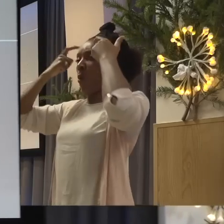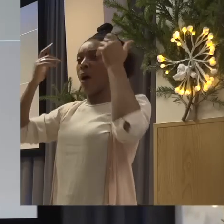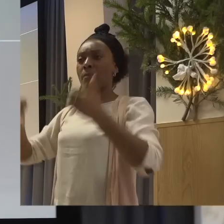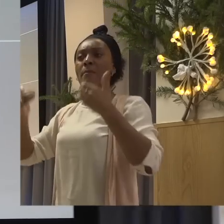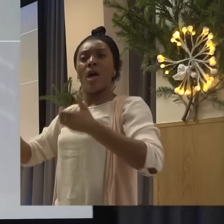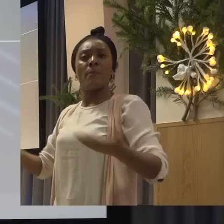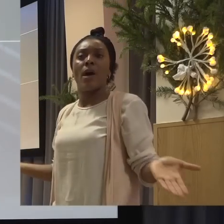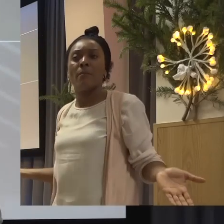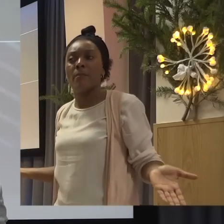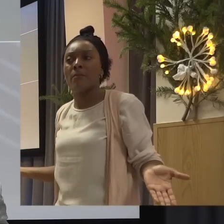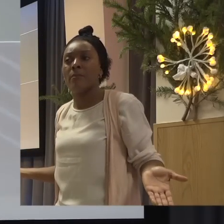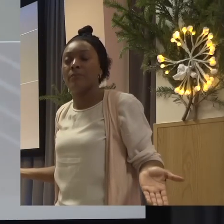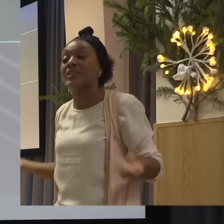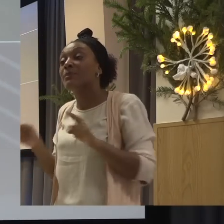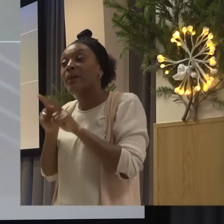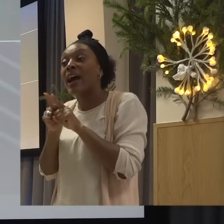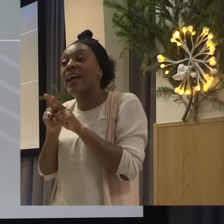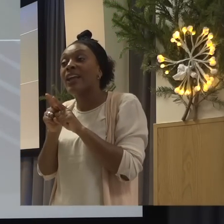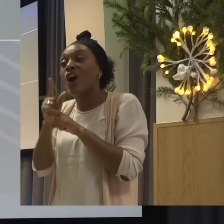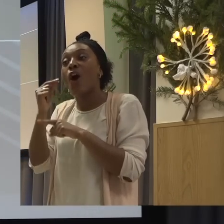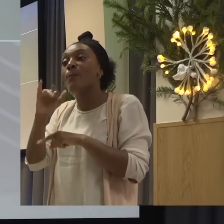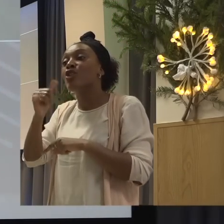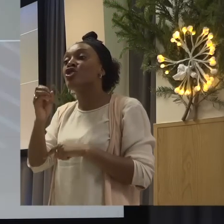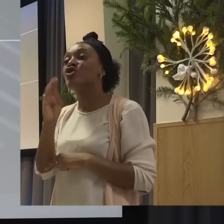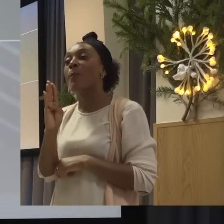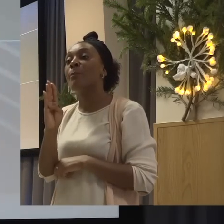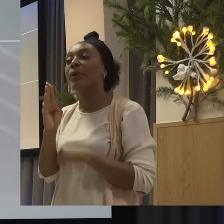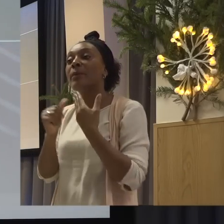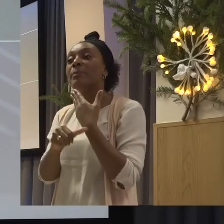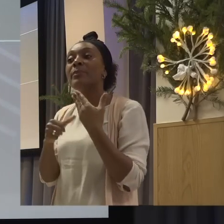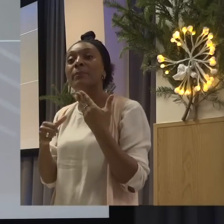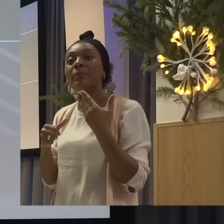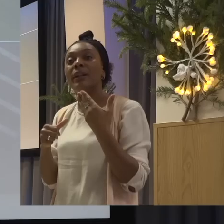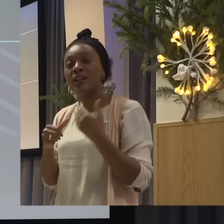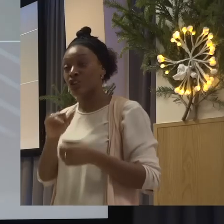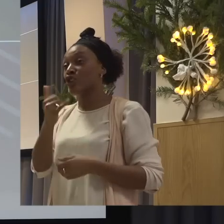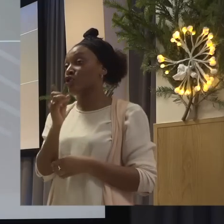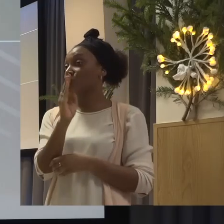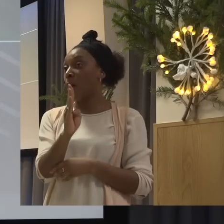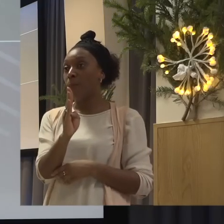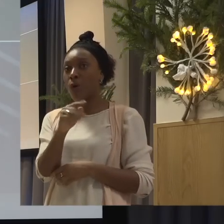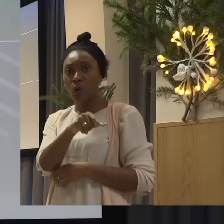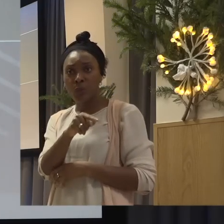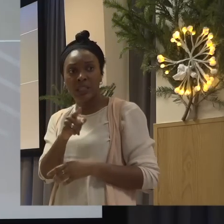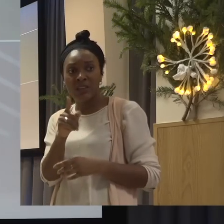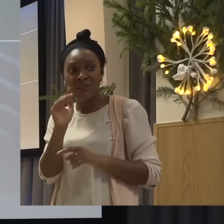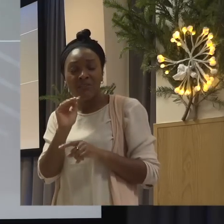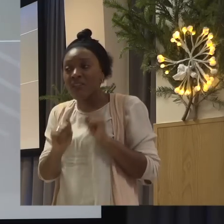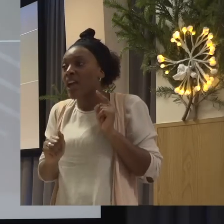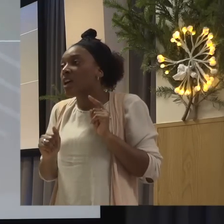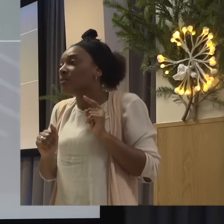Job. Job, dans sa vie, dans son parcours, Job était un homme qui ne se reprochait pas de